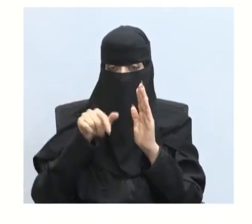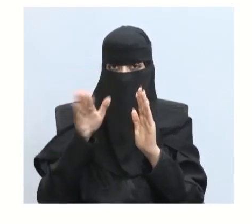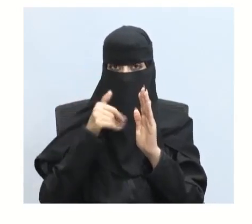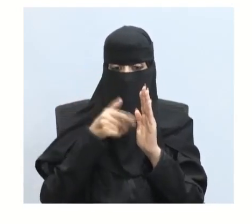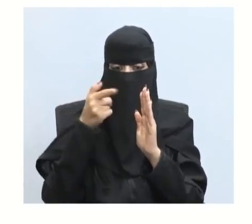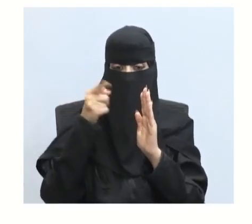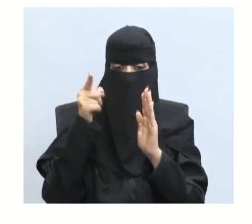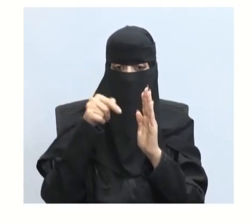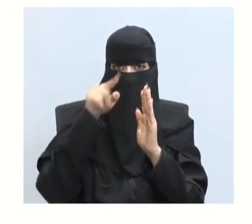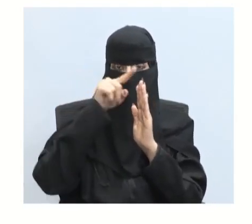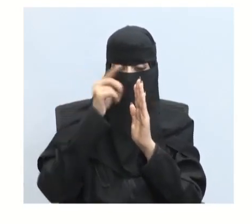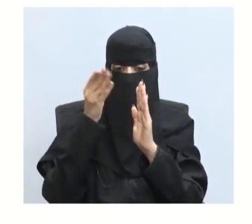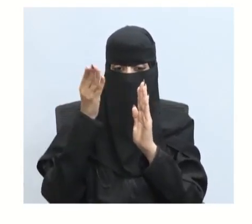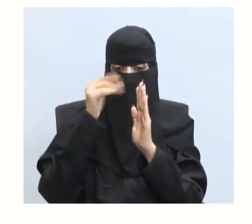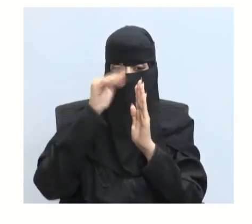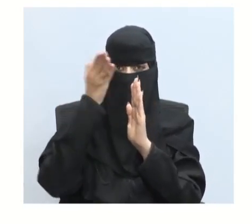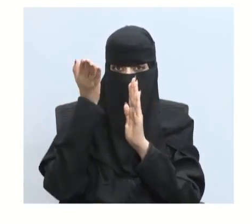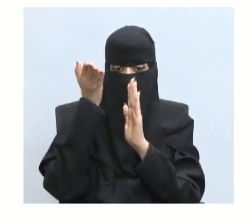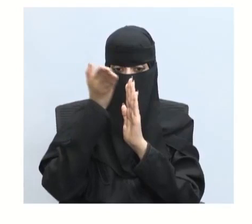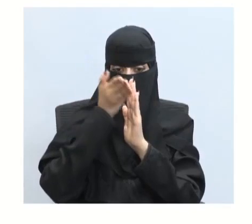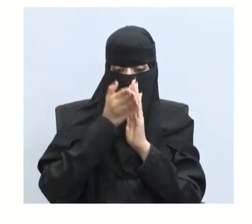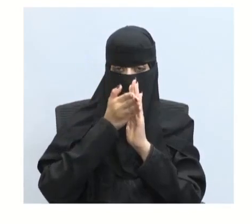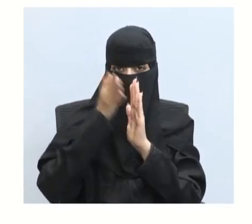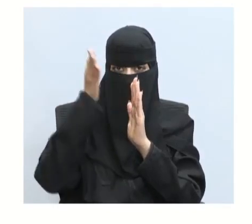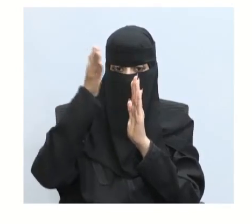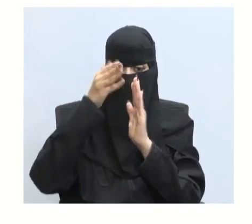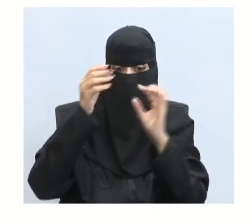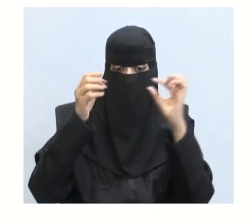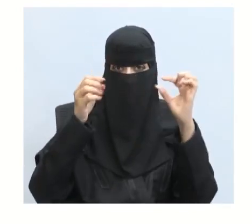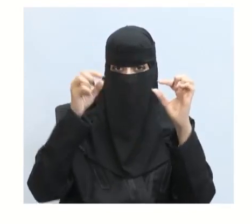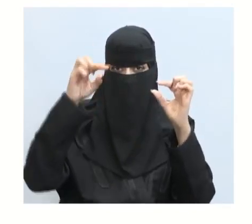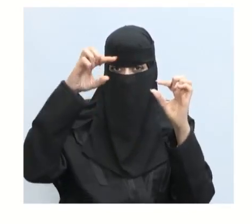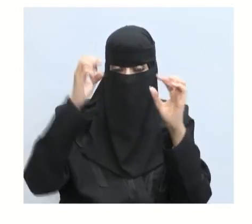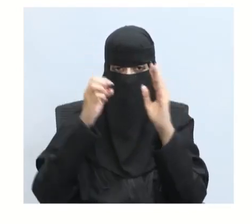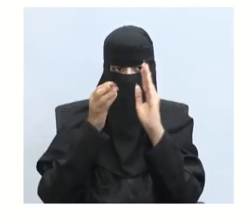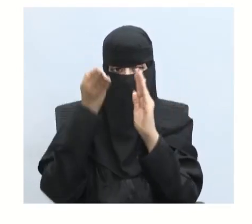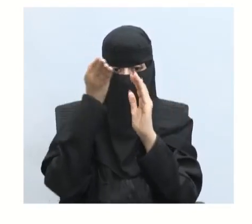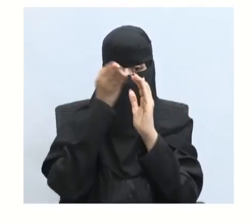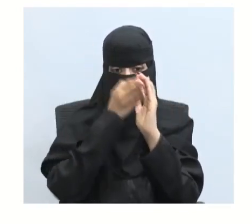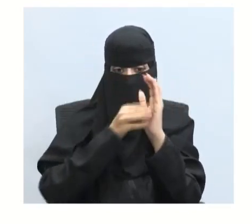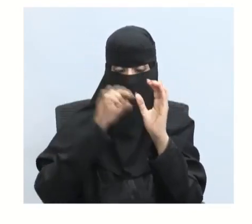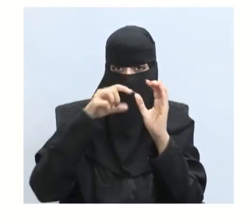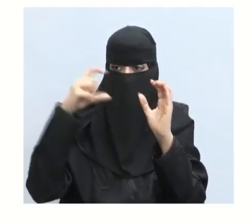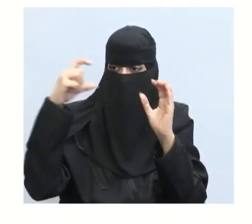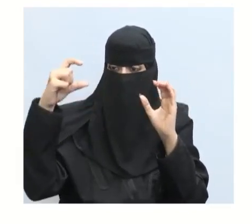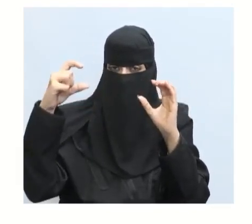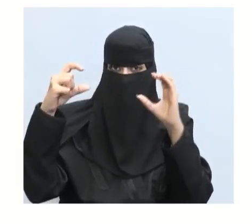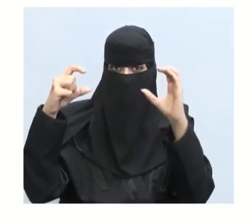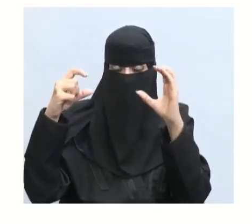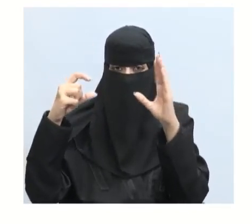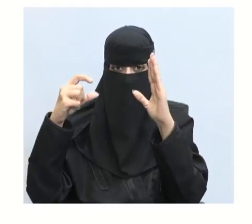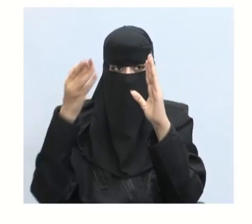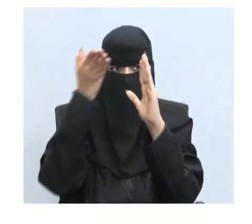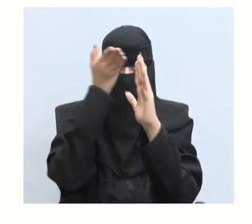المراه المقعره بهذا الشكل قلنا النقطه هنا عباره عن سي مركز التكور وهي مركز